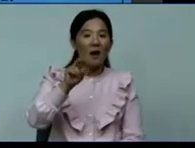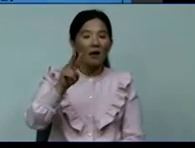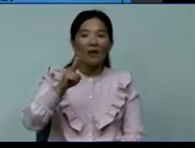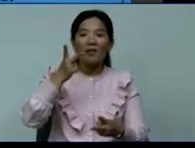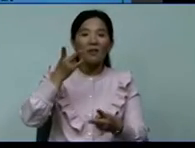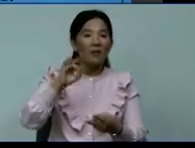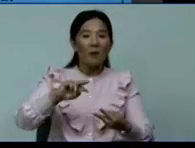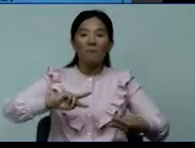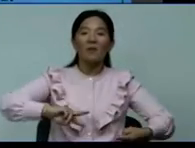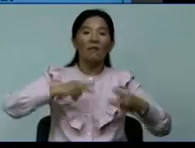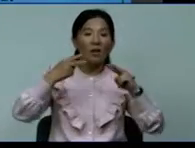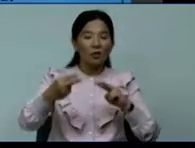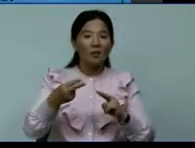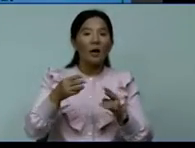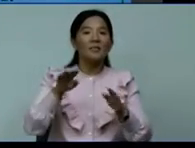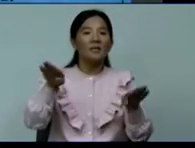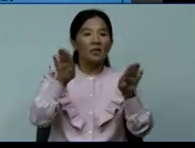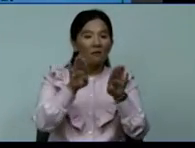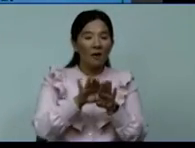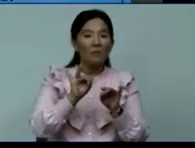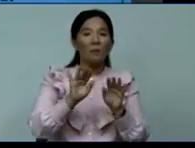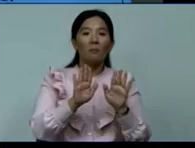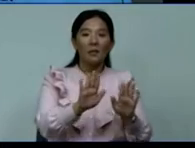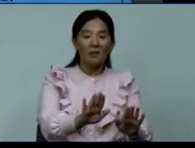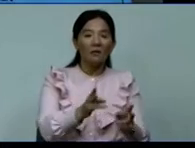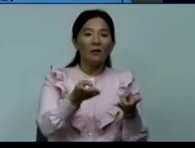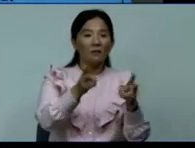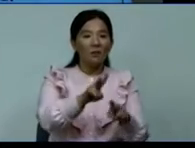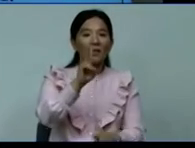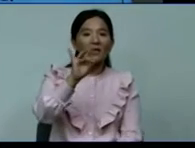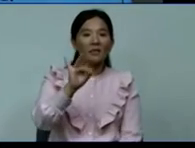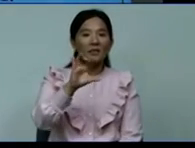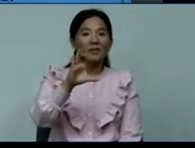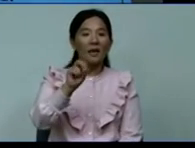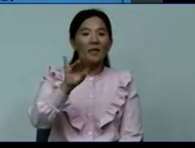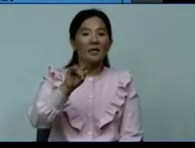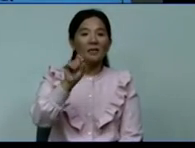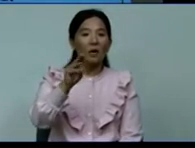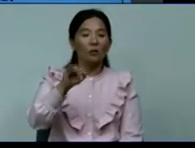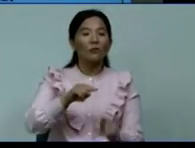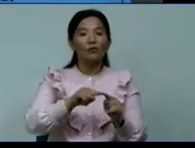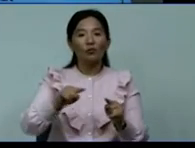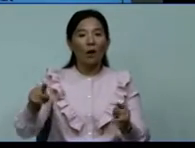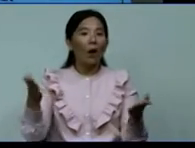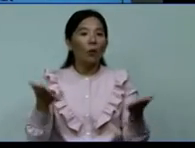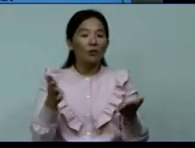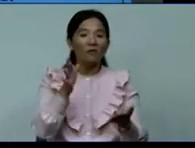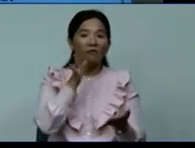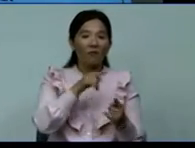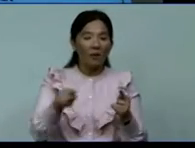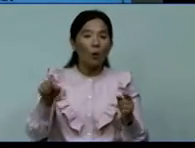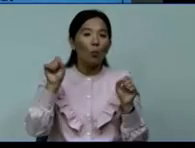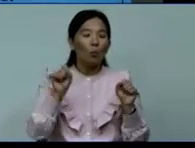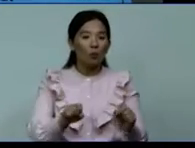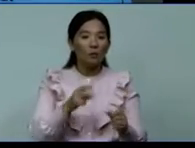переворачивая, закрываем и помещаем ее в кристаллизатор. По истечении какого-то времени мы можем